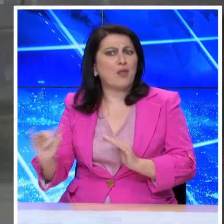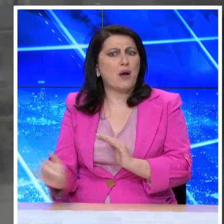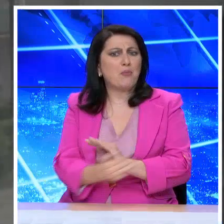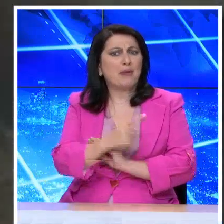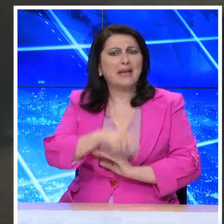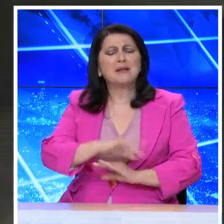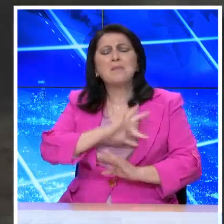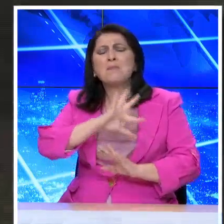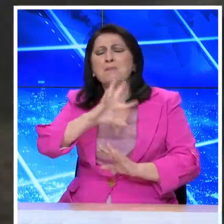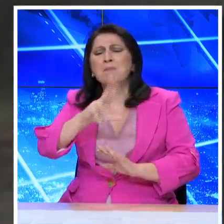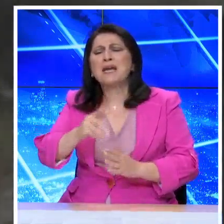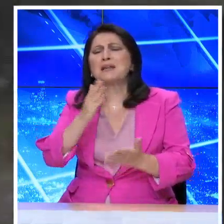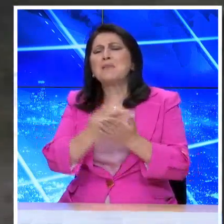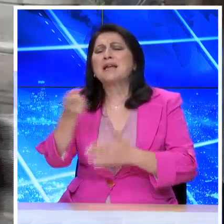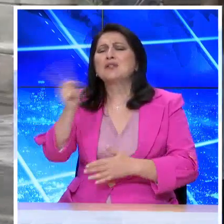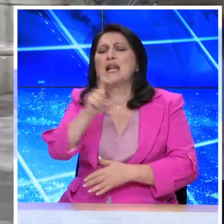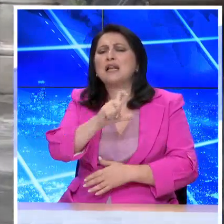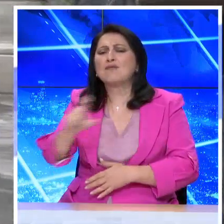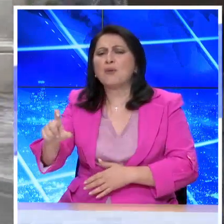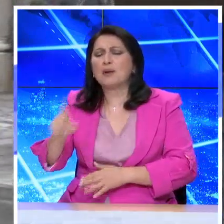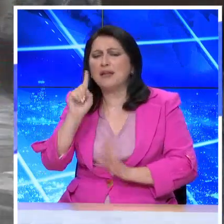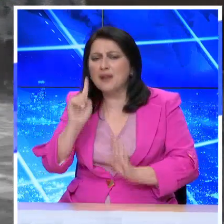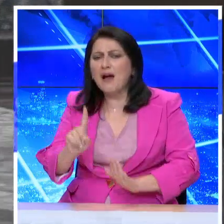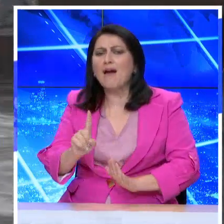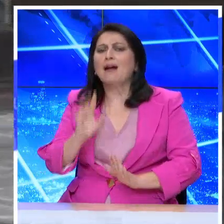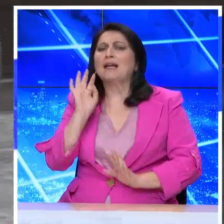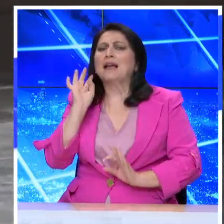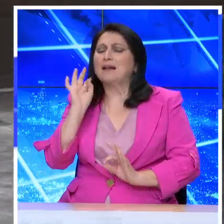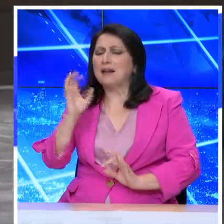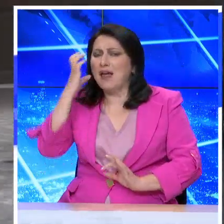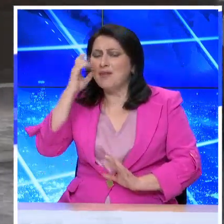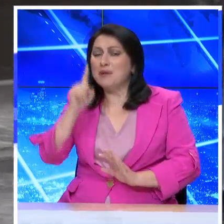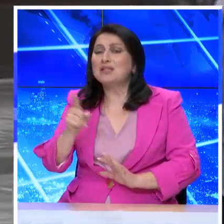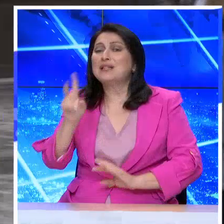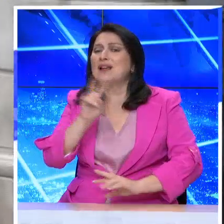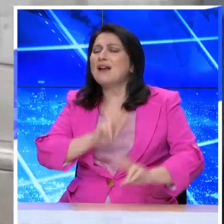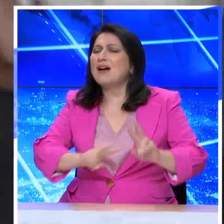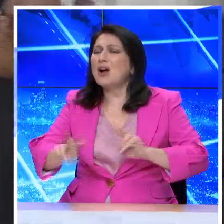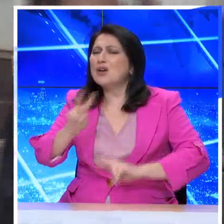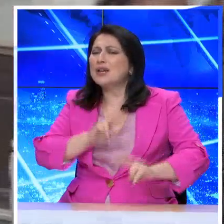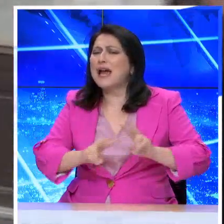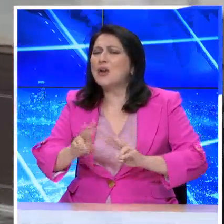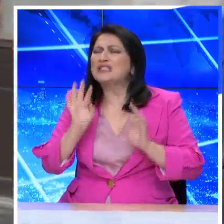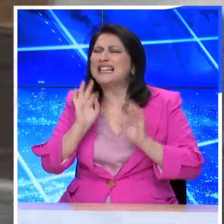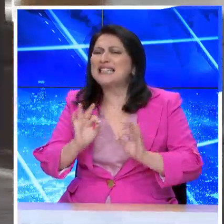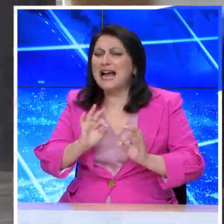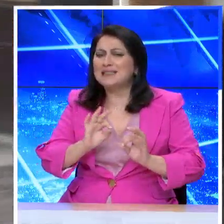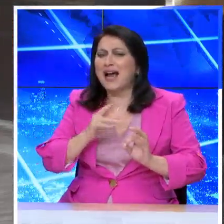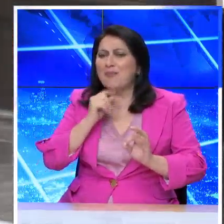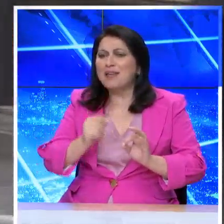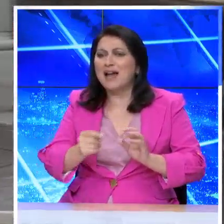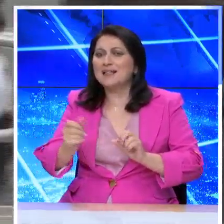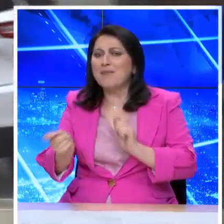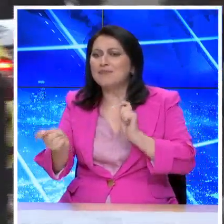τα μέσα της ερχόμενης εβδομάδας. Απλώς να μας υπενθυμίσει ότι και μια μετάβαση ομαλή προς το φθινόπωρο